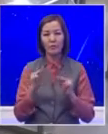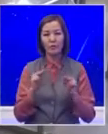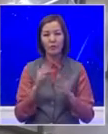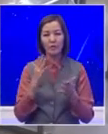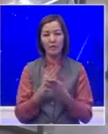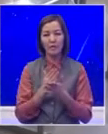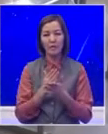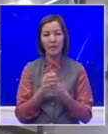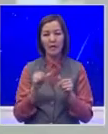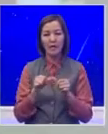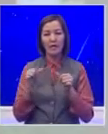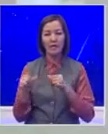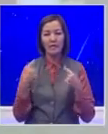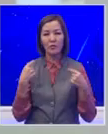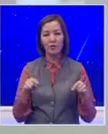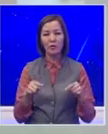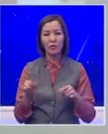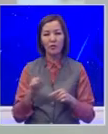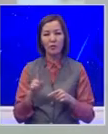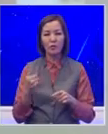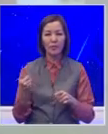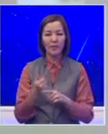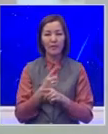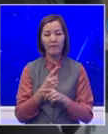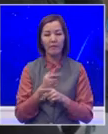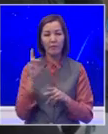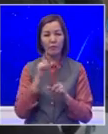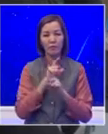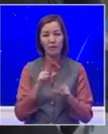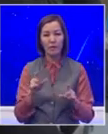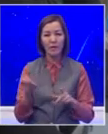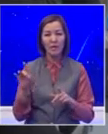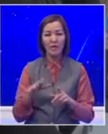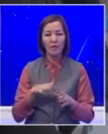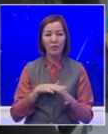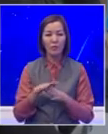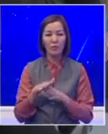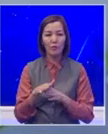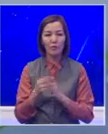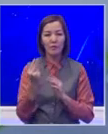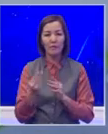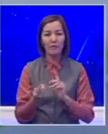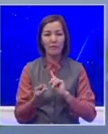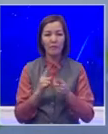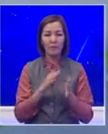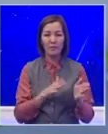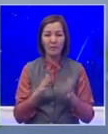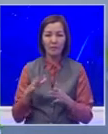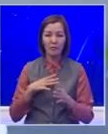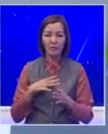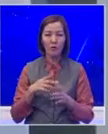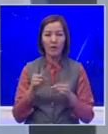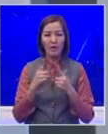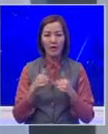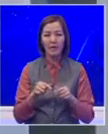гимназии отличается от других тем что первая среди учебных заведений района полностью перешла на цифровую систему по словам